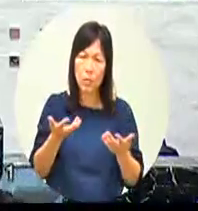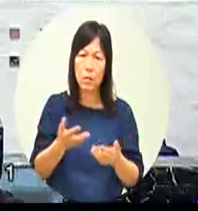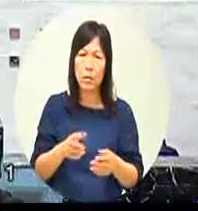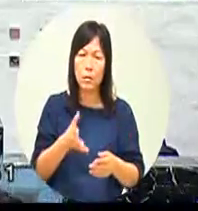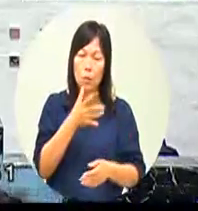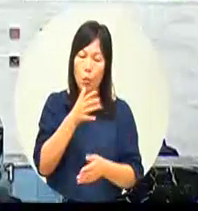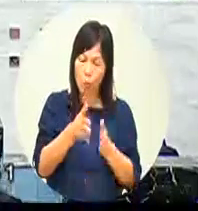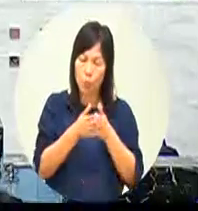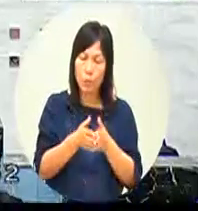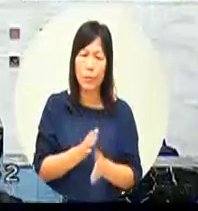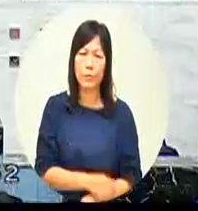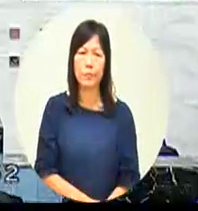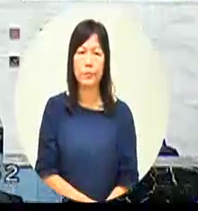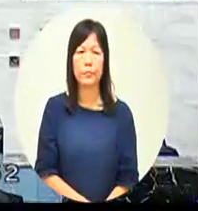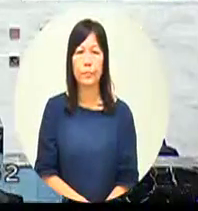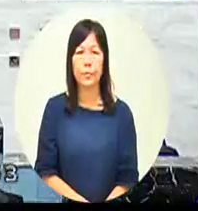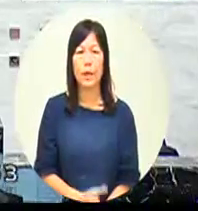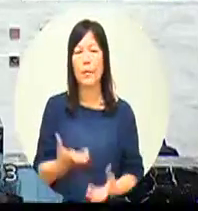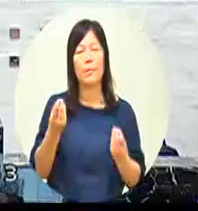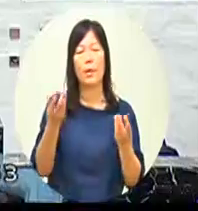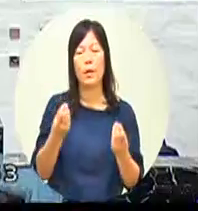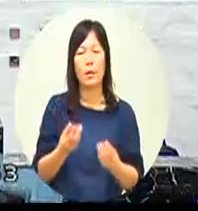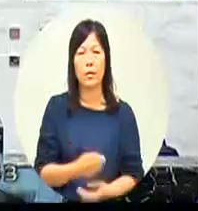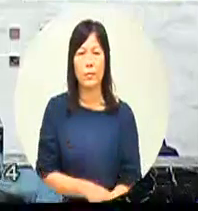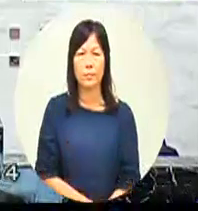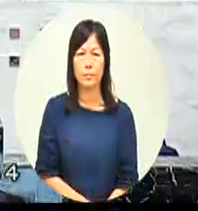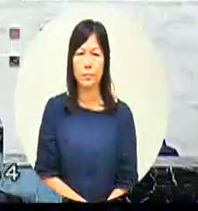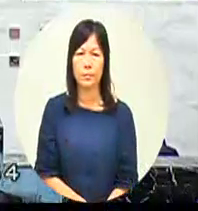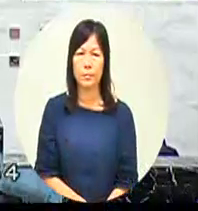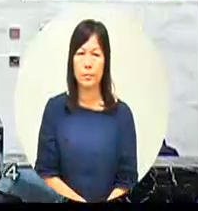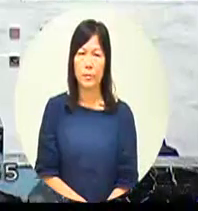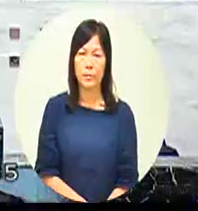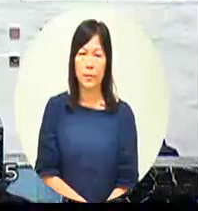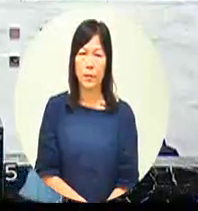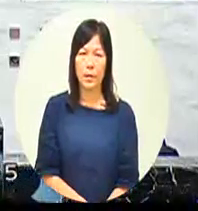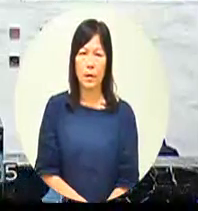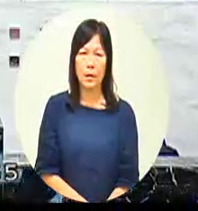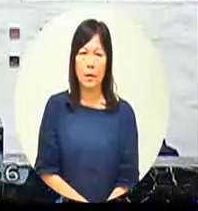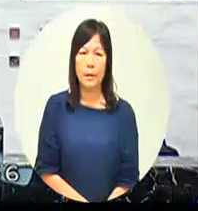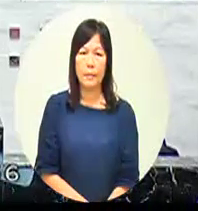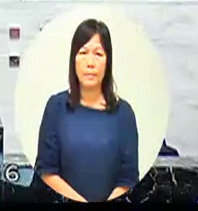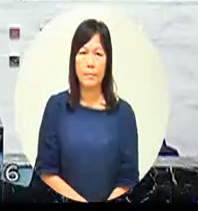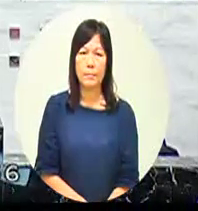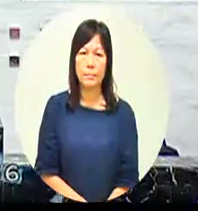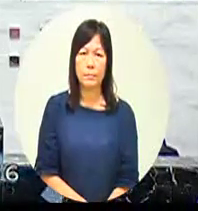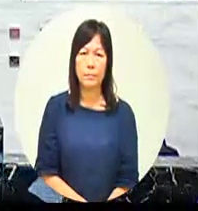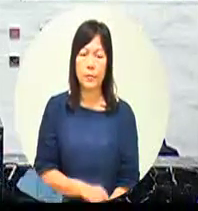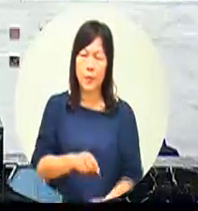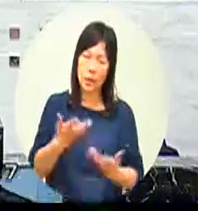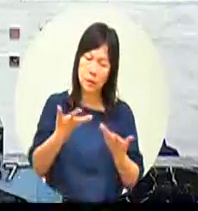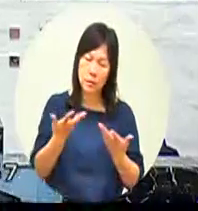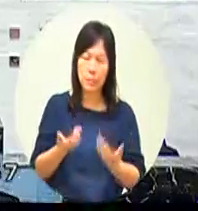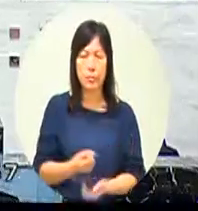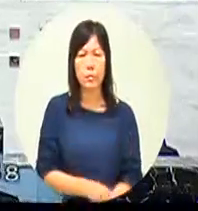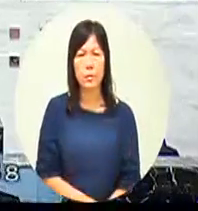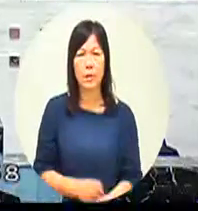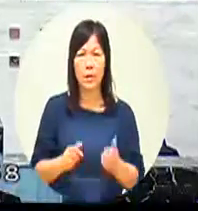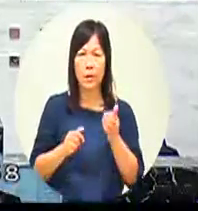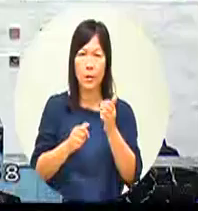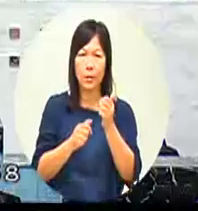发言的？ 没有啦。 好，请坐下。那这个案子，副议